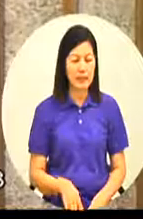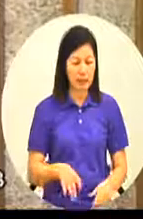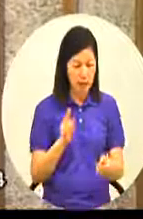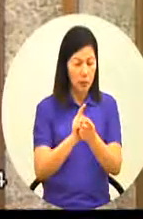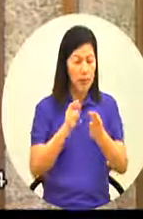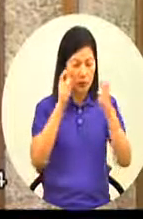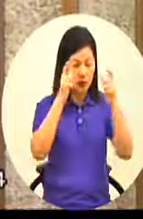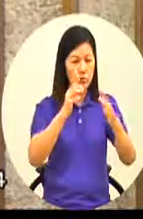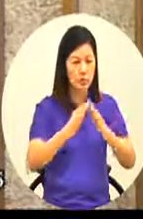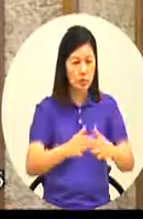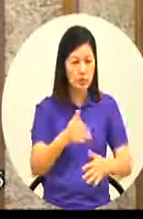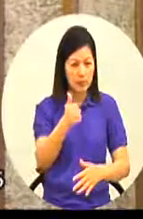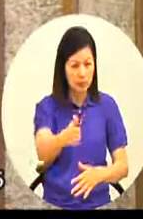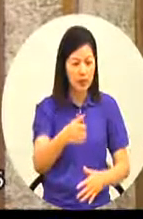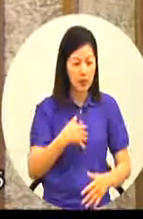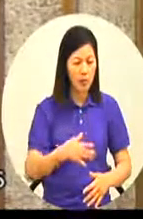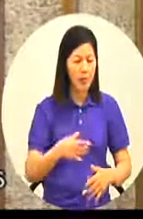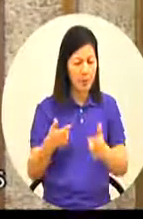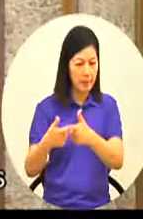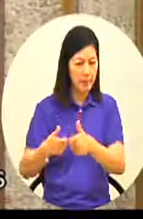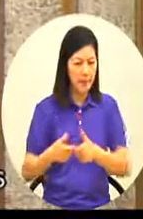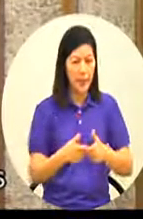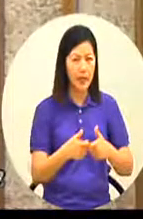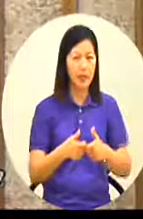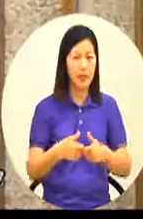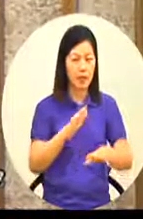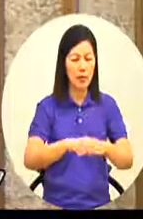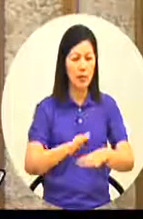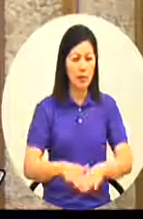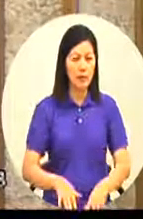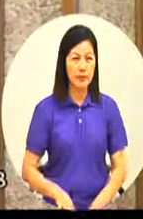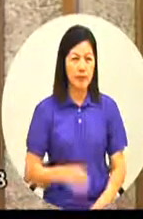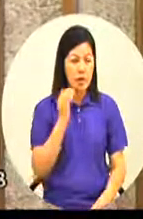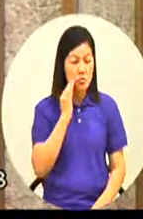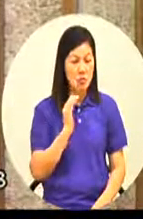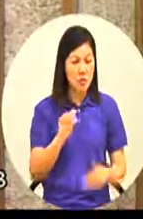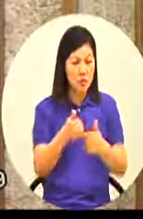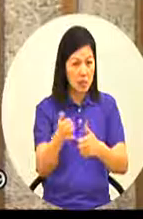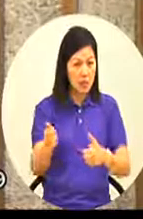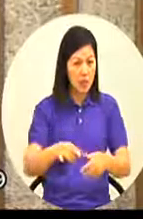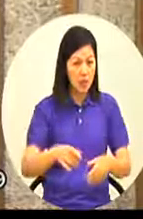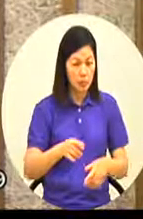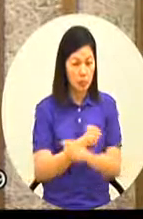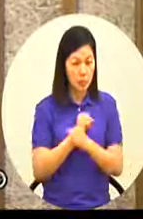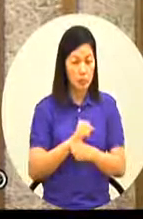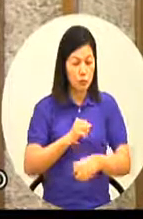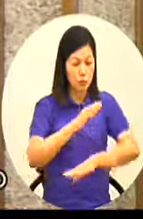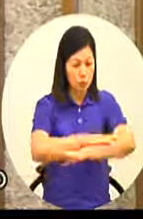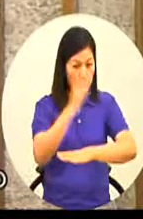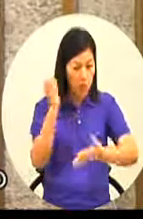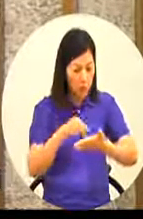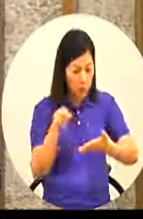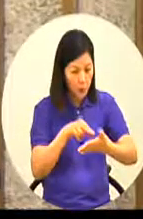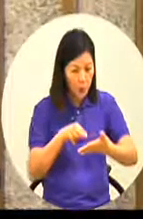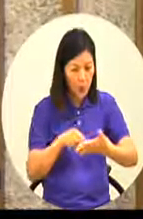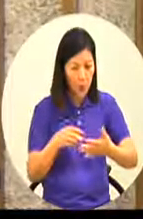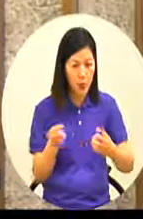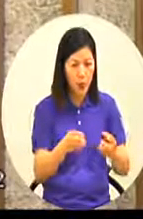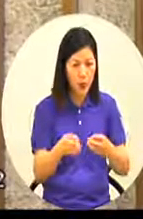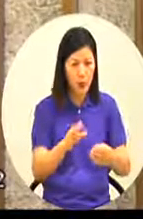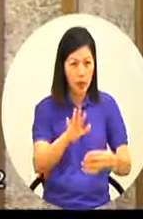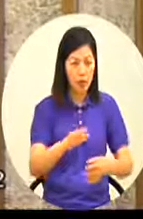利的，所以我们当然极力来配合中央执行这样的政策。那如果议员可以注意到最近的新闻，我们九月份的全球港湾城市论坛来参